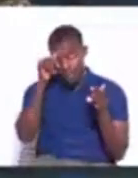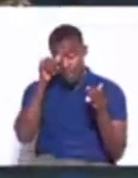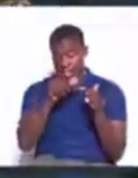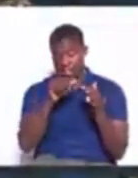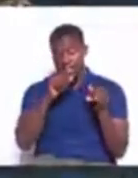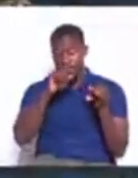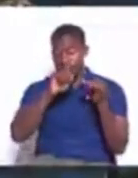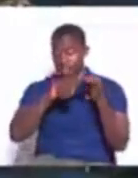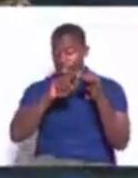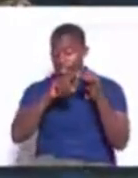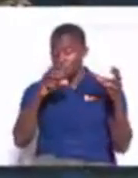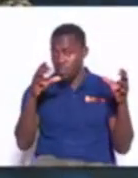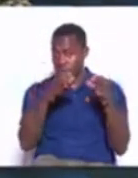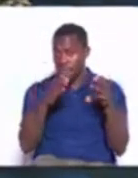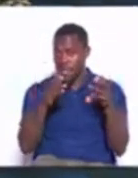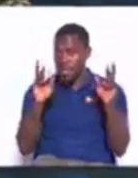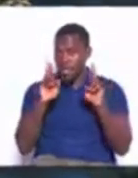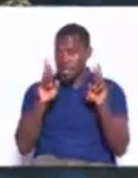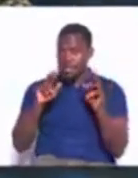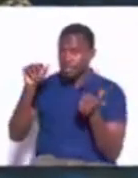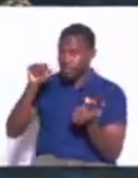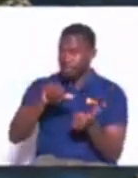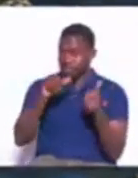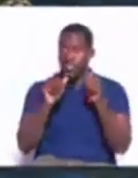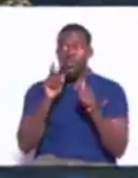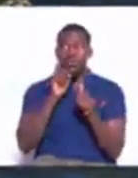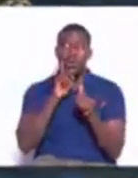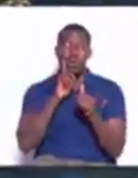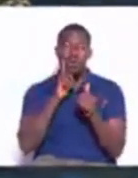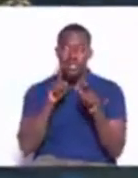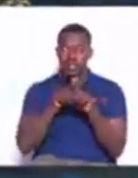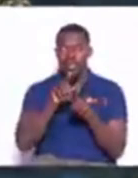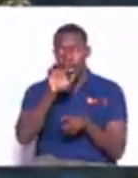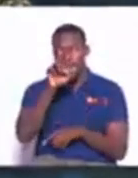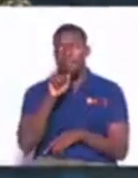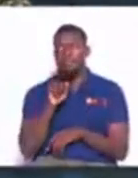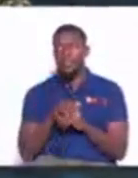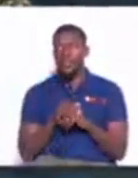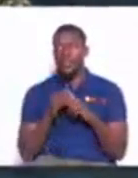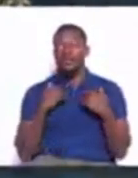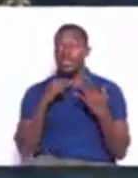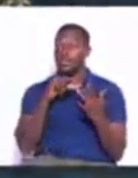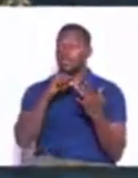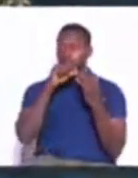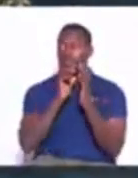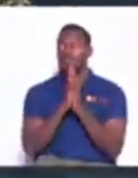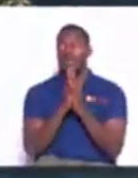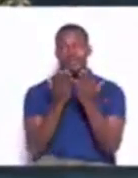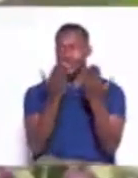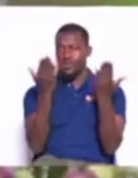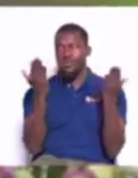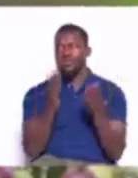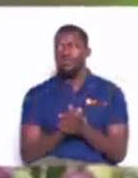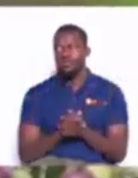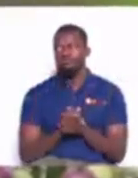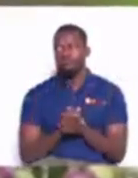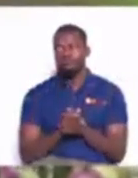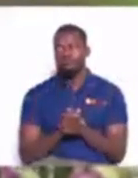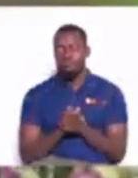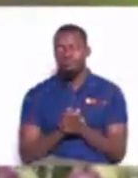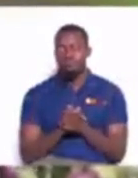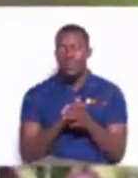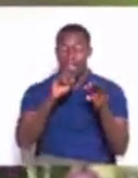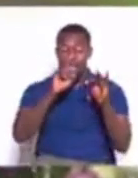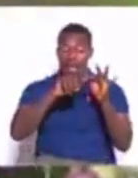mnakwenda kubatizwa siku ya kesho. Na wewe pia njoo hapa mbele, kuna maombi maalum kwa ajili yako. Kwa ajili yako. Kundi